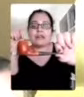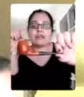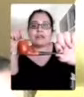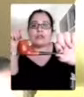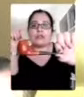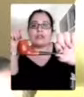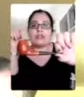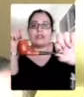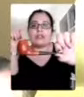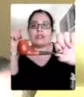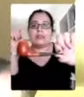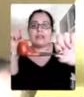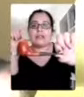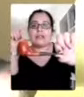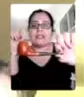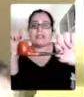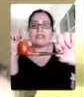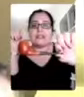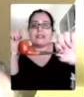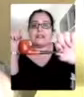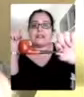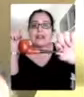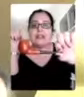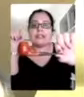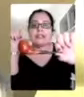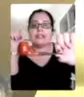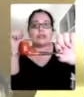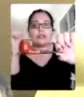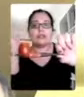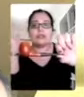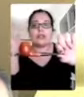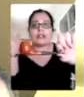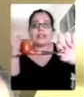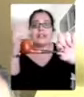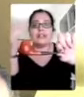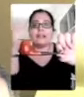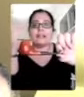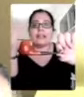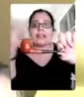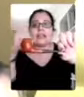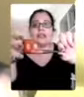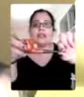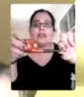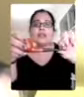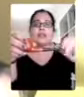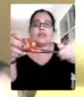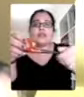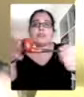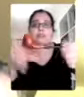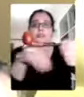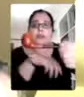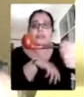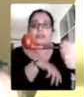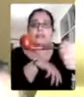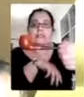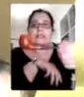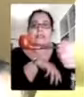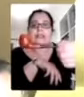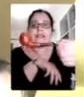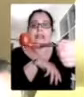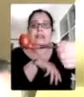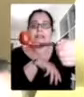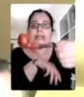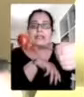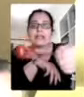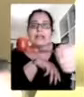manyağı oldu tabiri caizse. Alıyor alıyor durmuyor yani. Devamlı GG alıyor. Çünkü bu